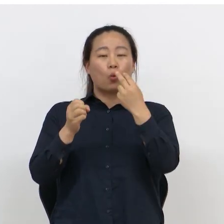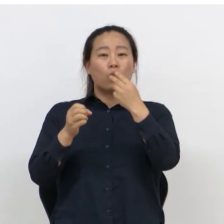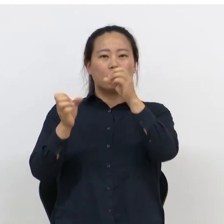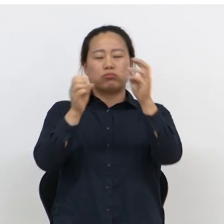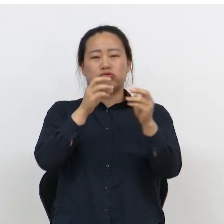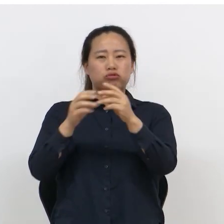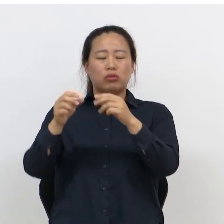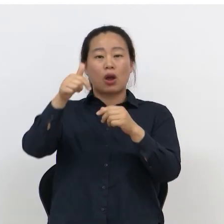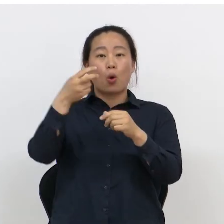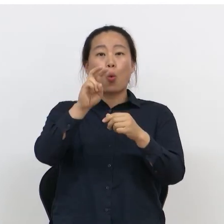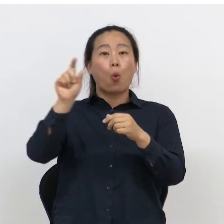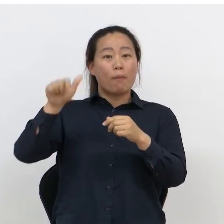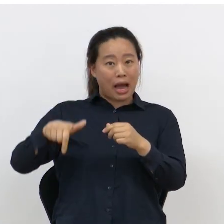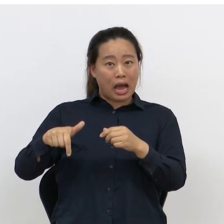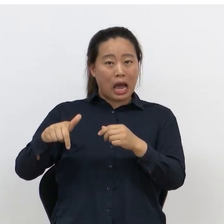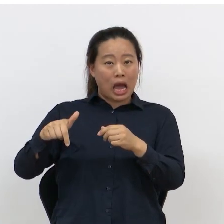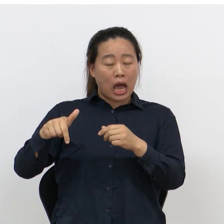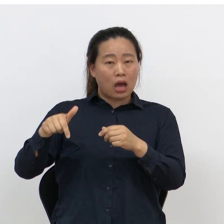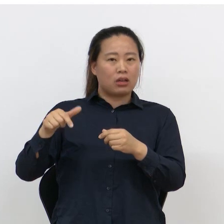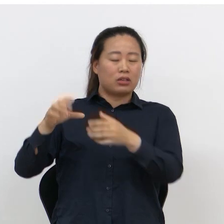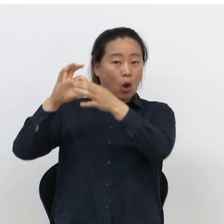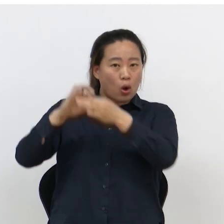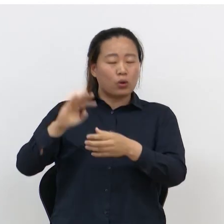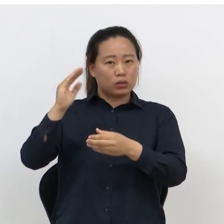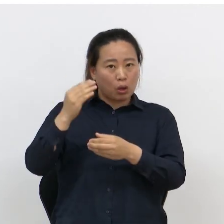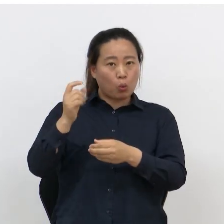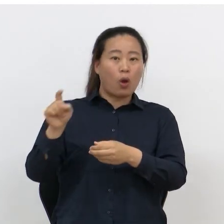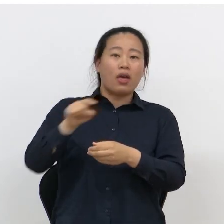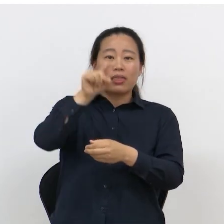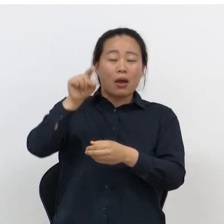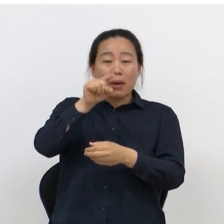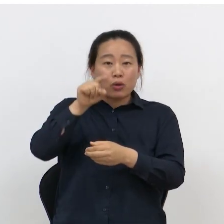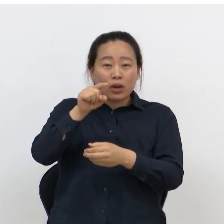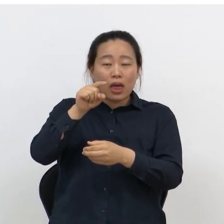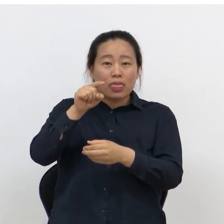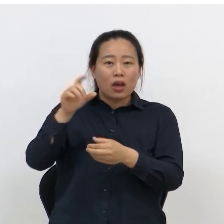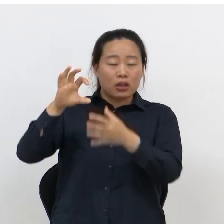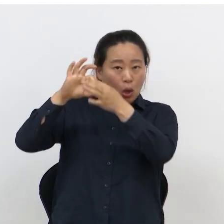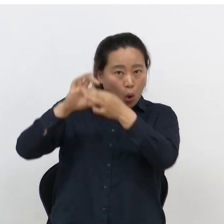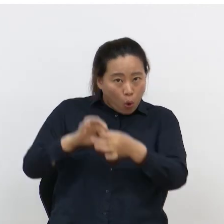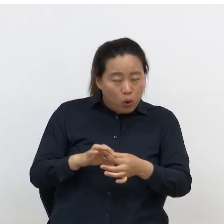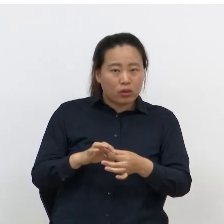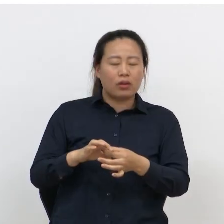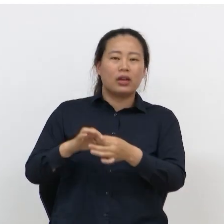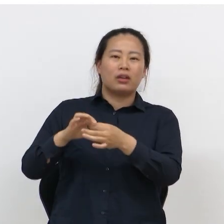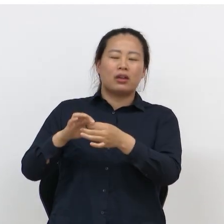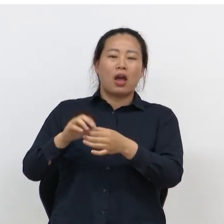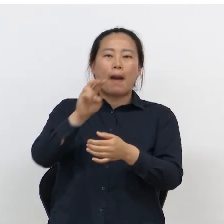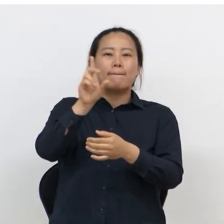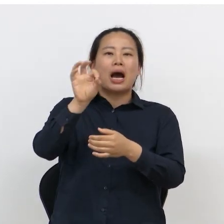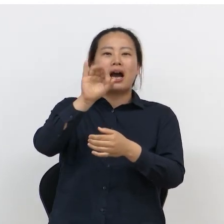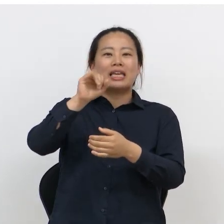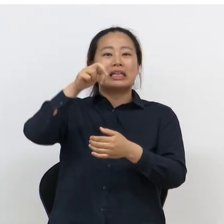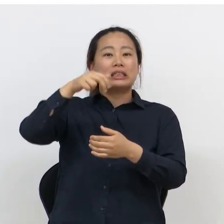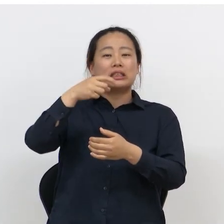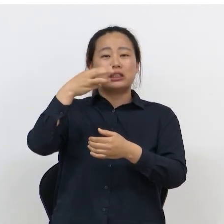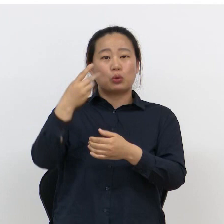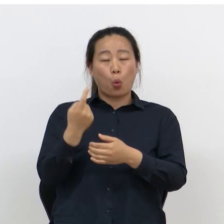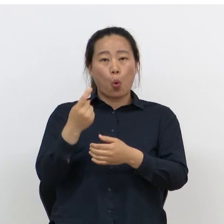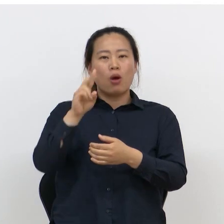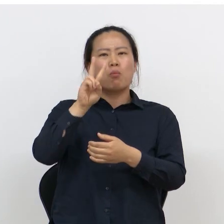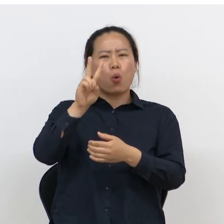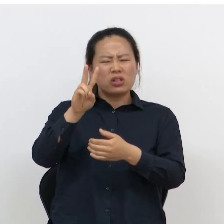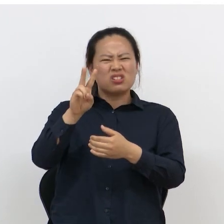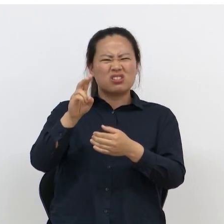분자가 고막을 때리고 그 진동이 달팽이관까지 가서 달팽이관에서는 마이크로 볼트에 해당하는 약한